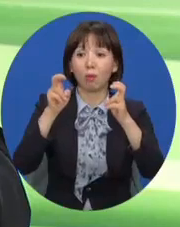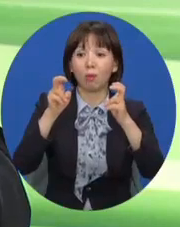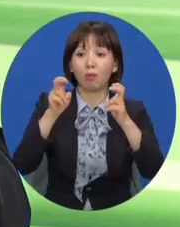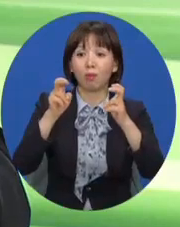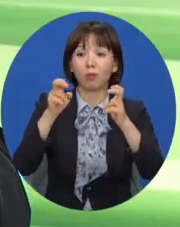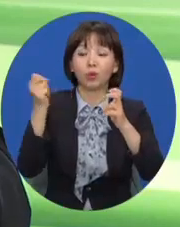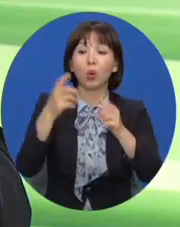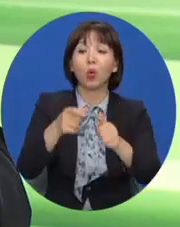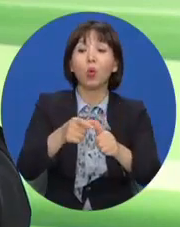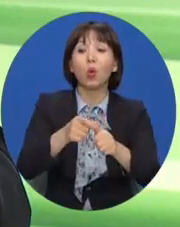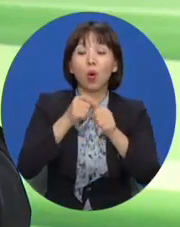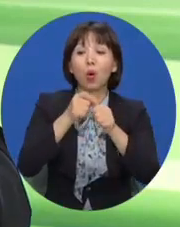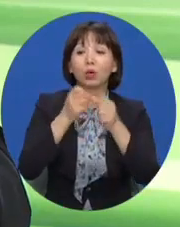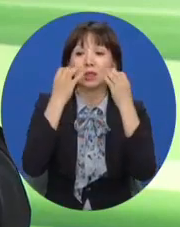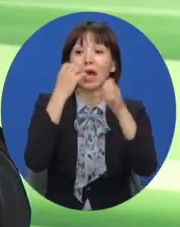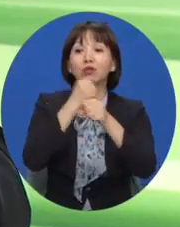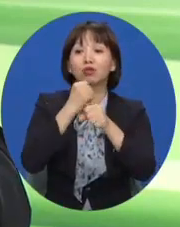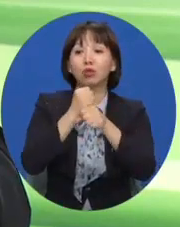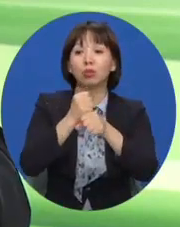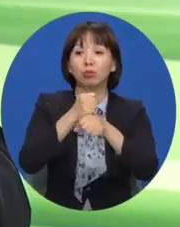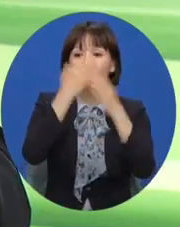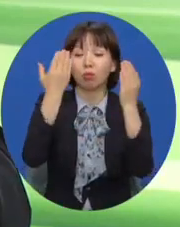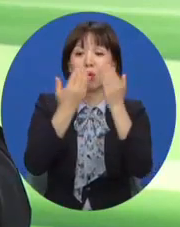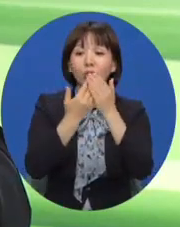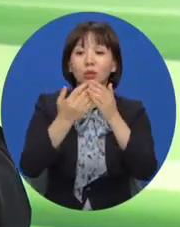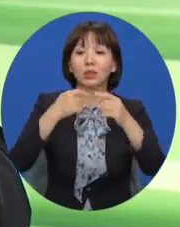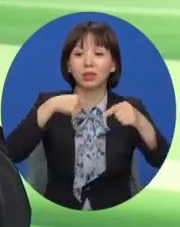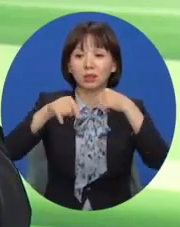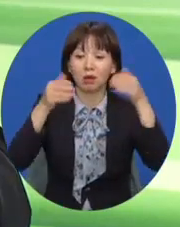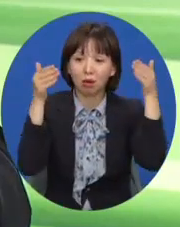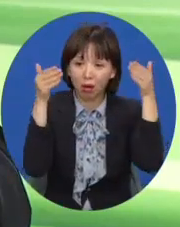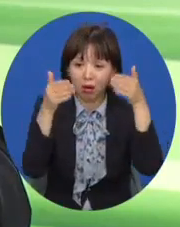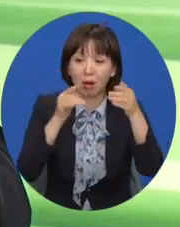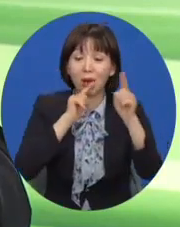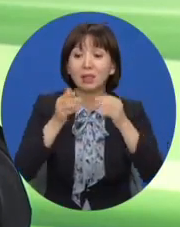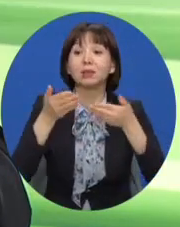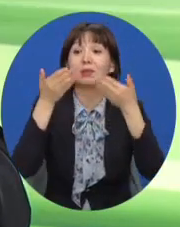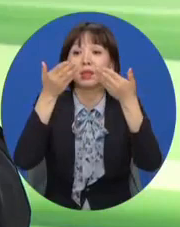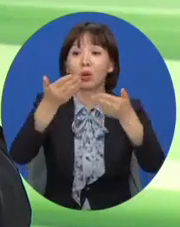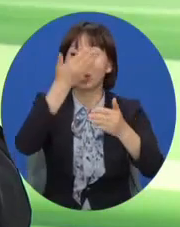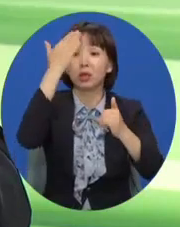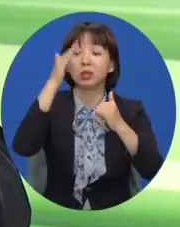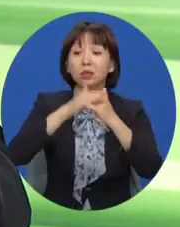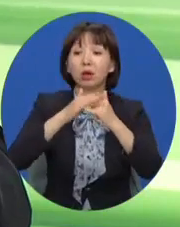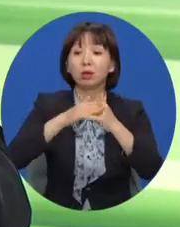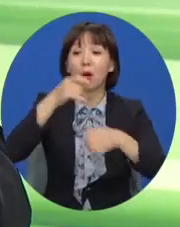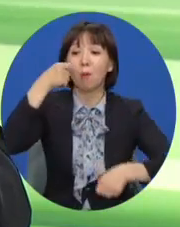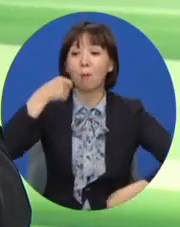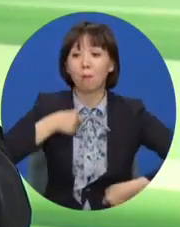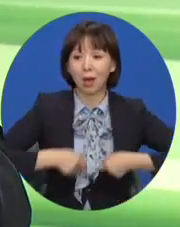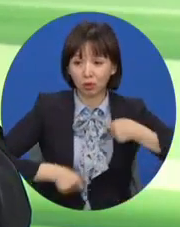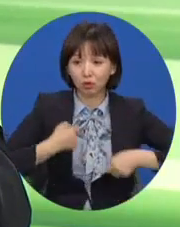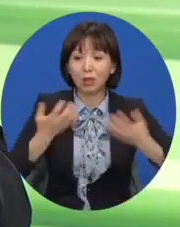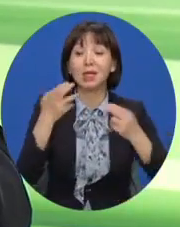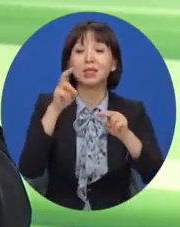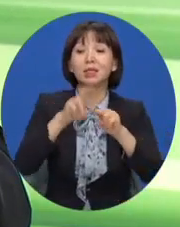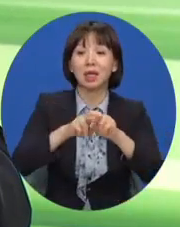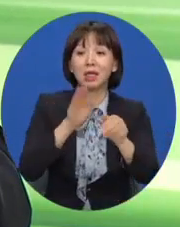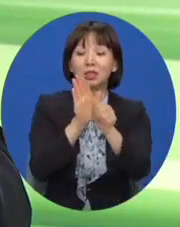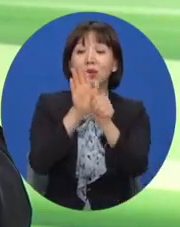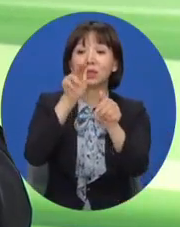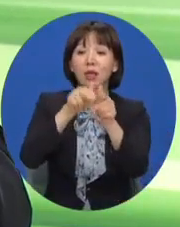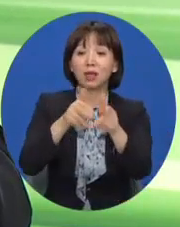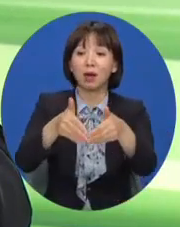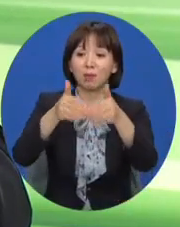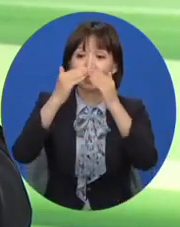비롯해서 고용 창출에 모든 시정을 추진하겠다는 말씀을 드리고 청년층 맞춤형 일자리 지원센터를